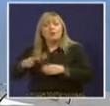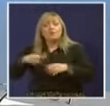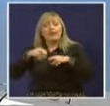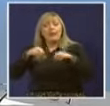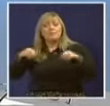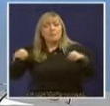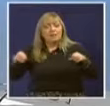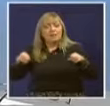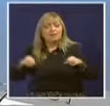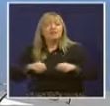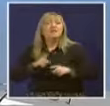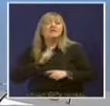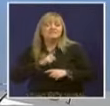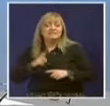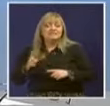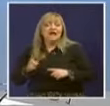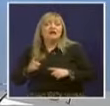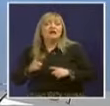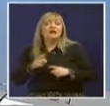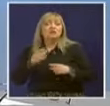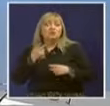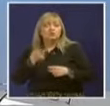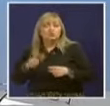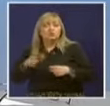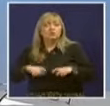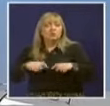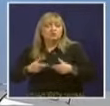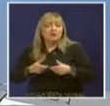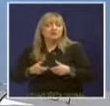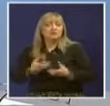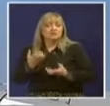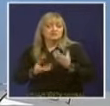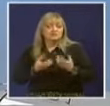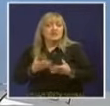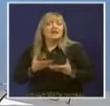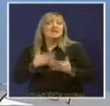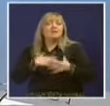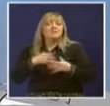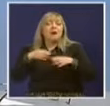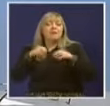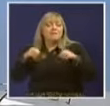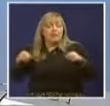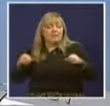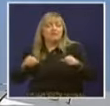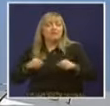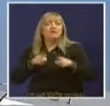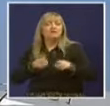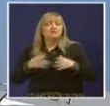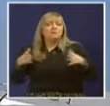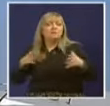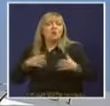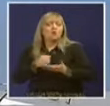след себе си води до пепел, която след това е силно токсична и трябва да се обработва по специален начин, за да